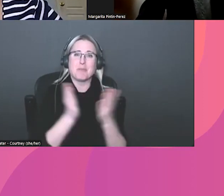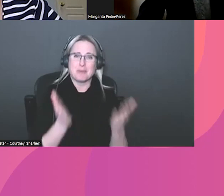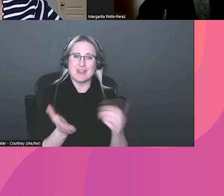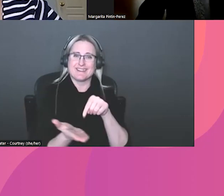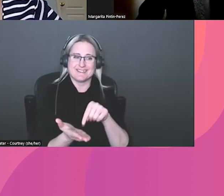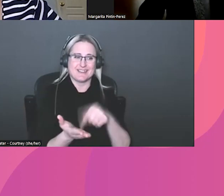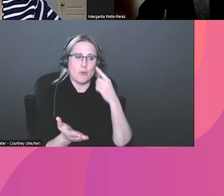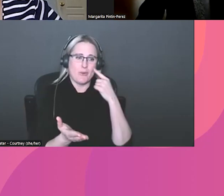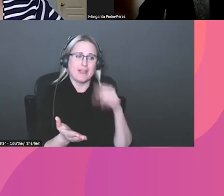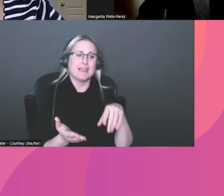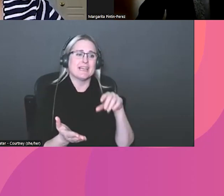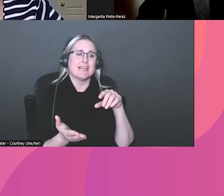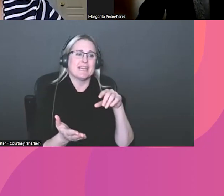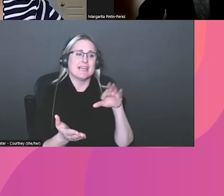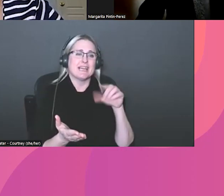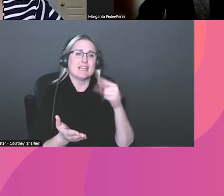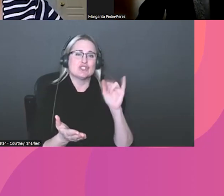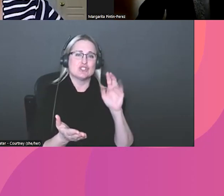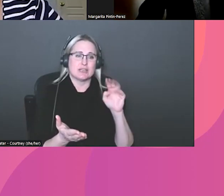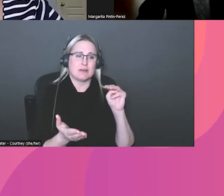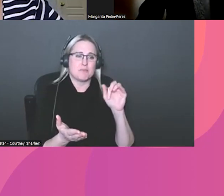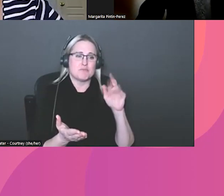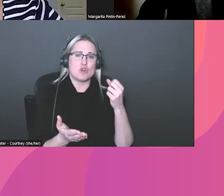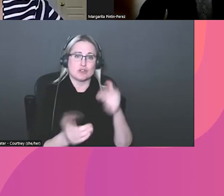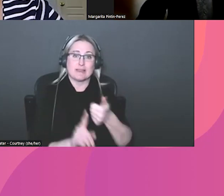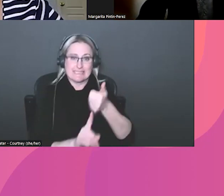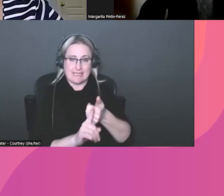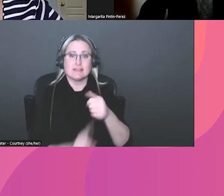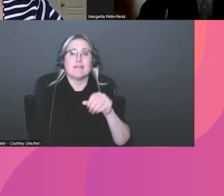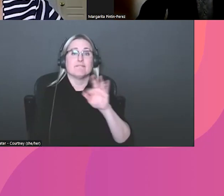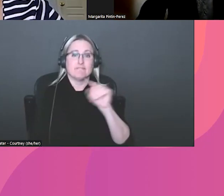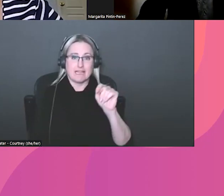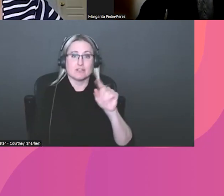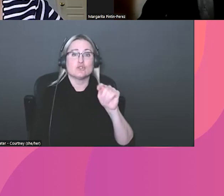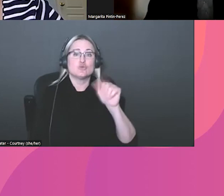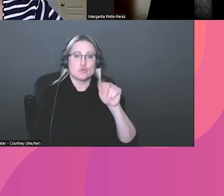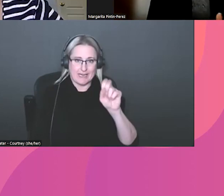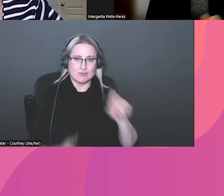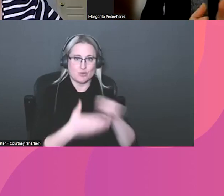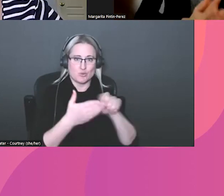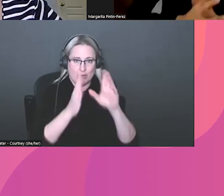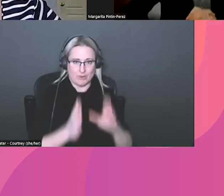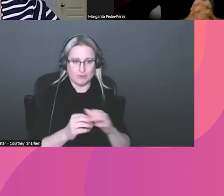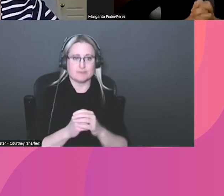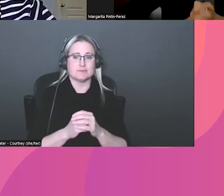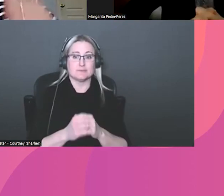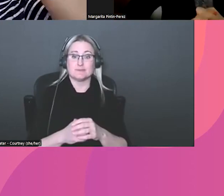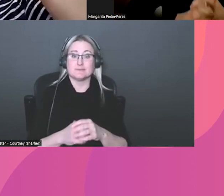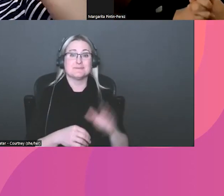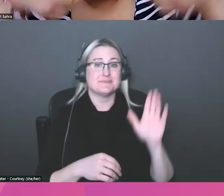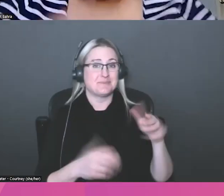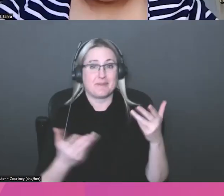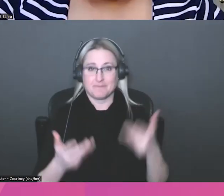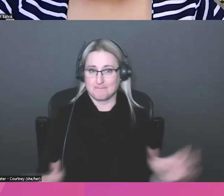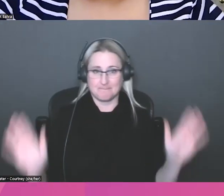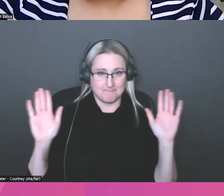Il y a aussi un chapitre dans notre livre qui, de la part d'un écrivain, c'est un écrivain qui est corpulent et